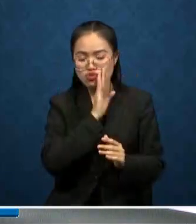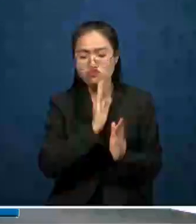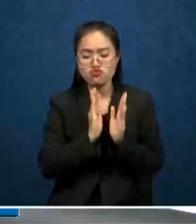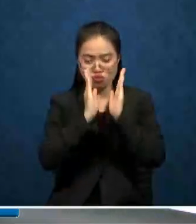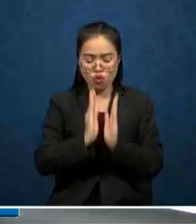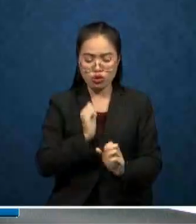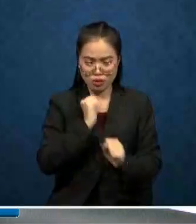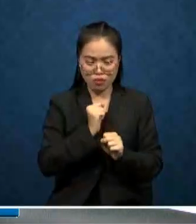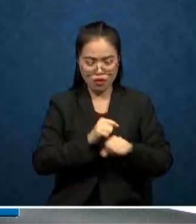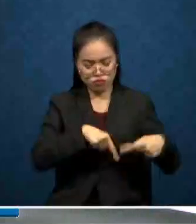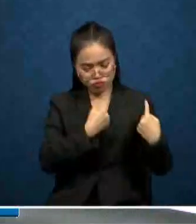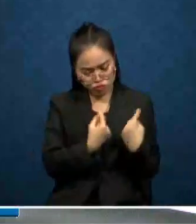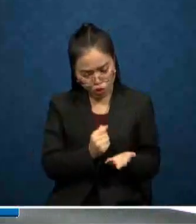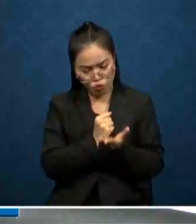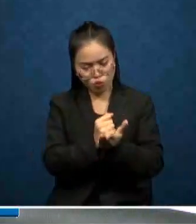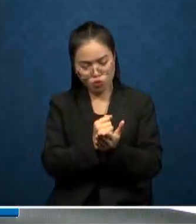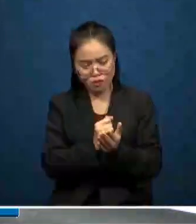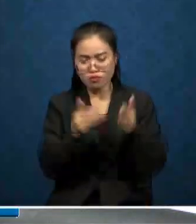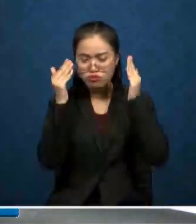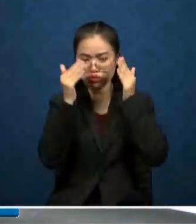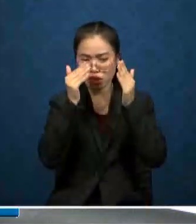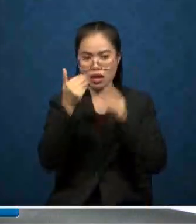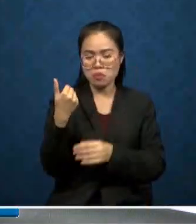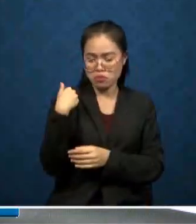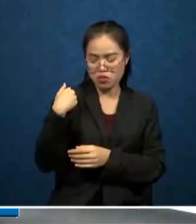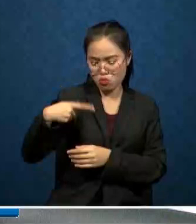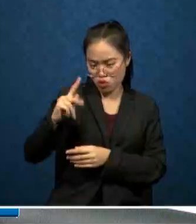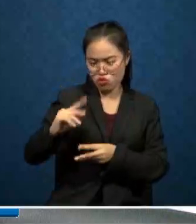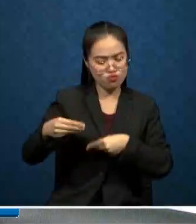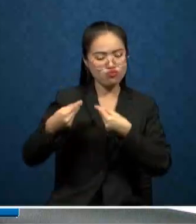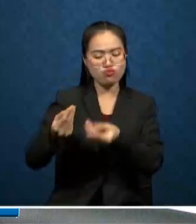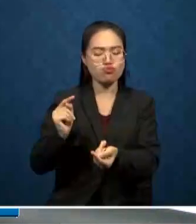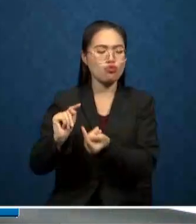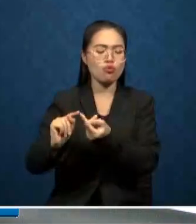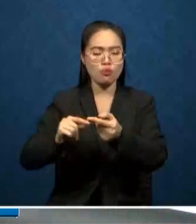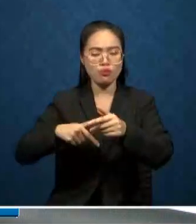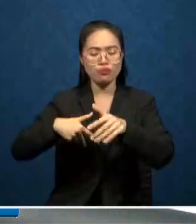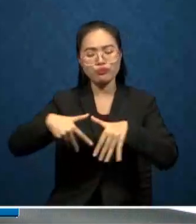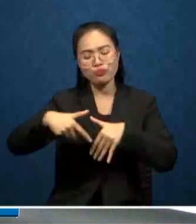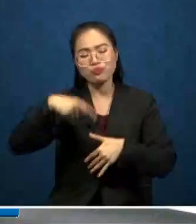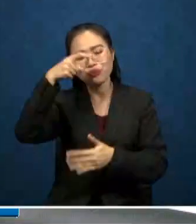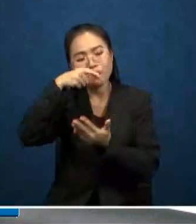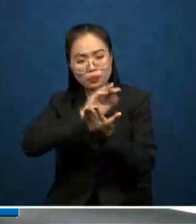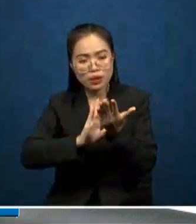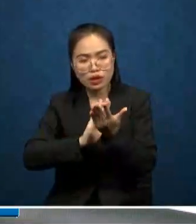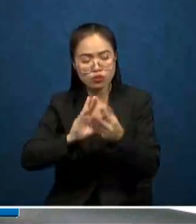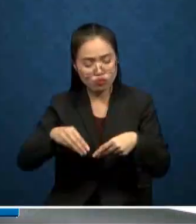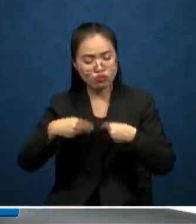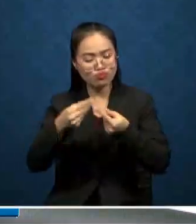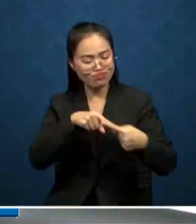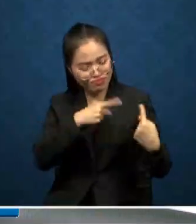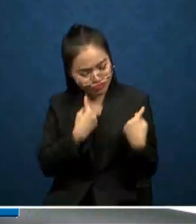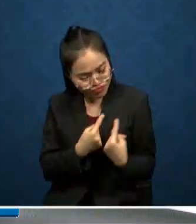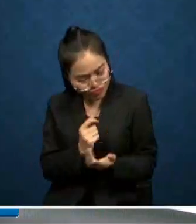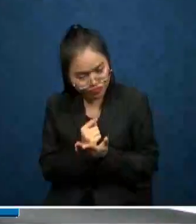บรรลุผลอย่างมีคุณภาพได้ประโยชน์ต่อประเทศชาตินะคะโดยเฉพาะอย่างยิ่งในปัจจุบันนั้นเ่ะมีการเปลี่ยน